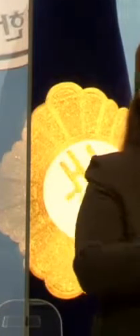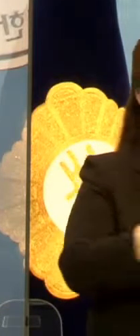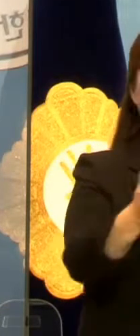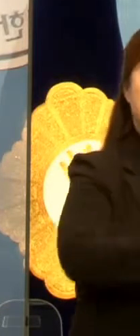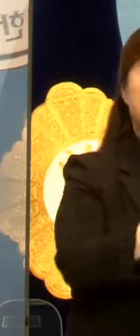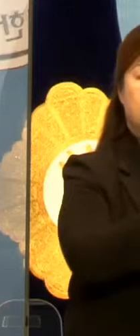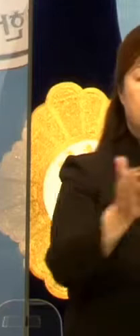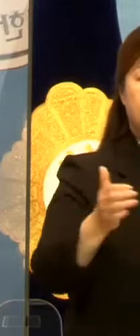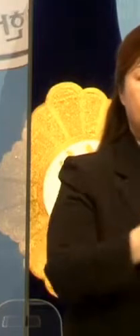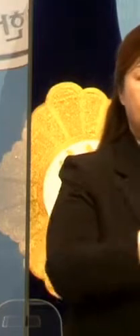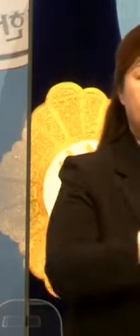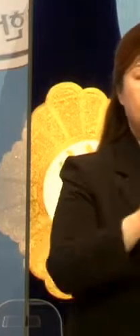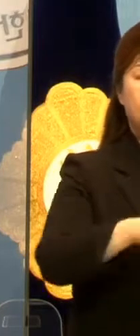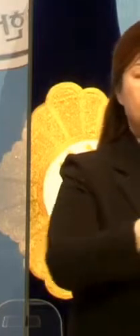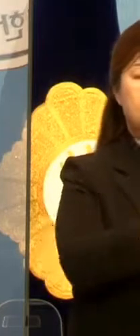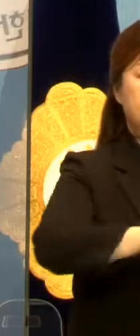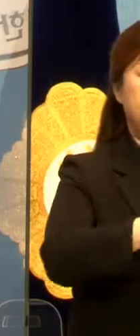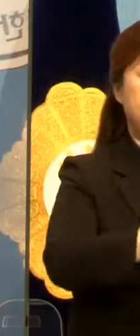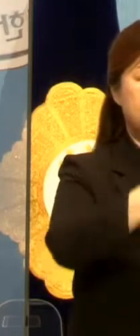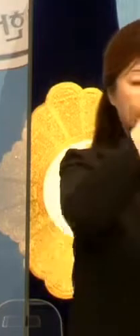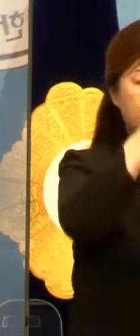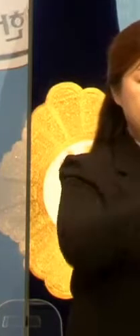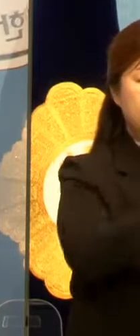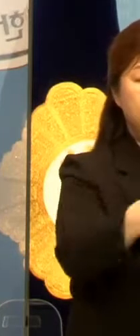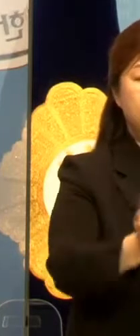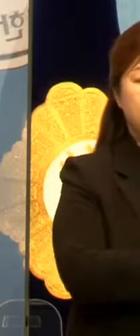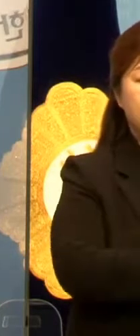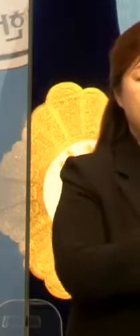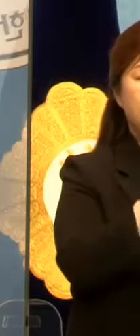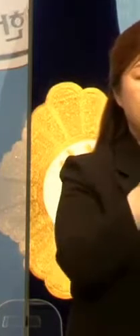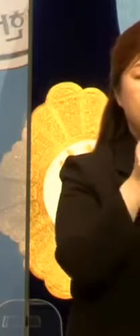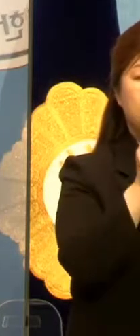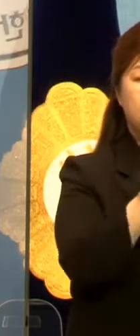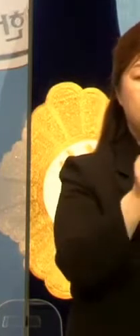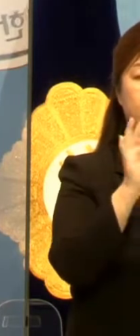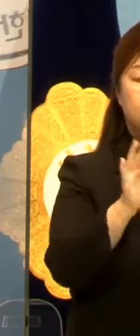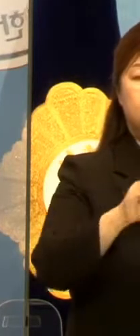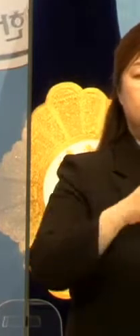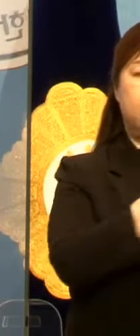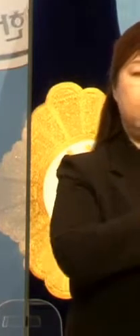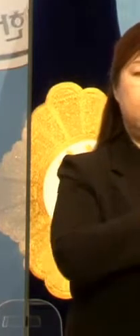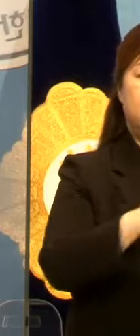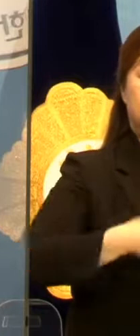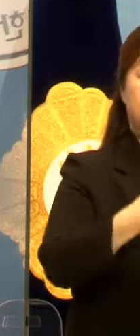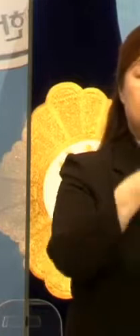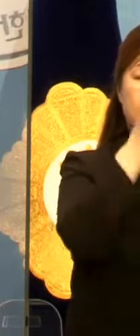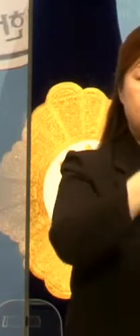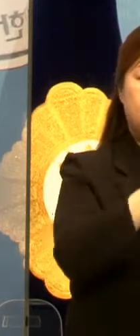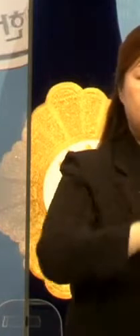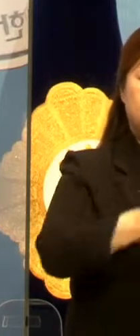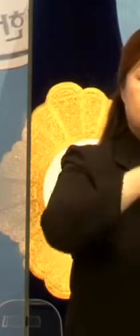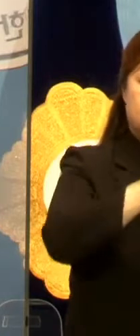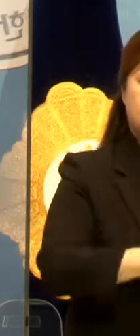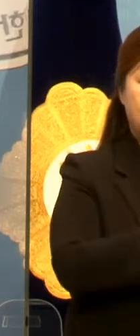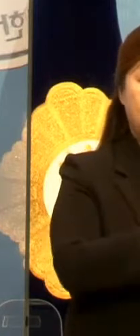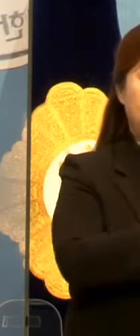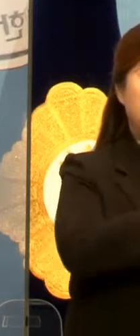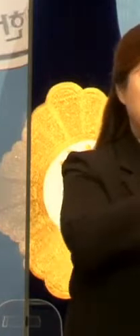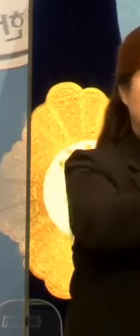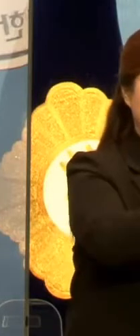출범 했고 혁신이 안에 청년 자문단 으로서 청년 tf1 들이 들어가 있기 때문에 이런 부분에서 더욱더 기민하게 당과